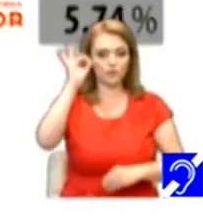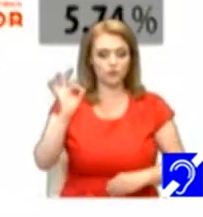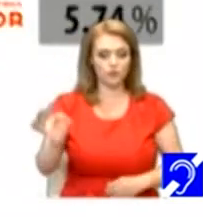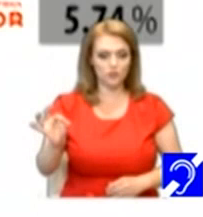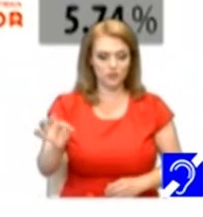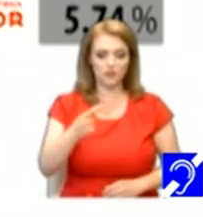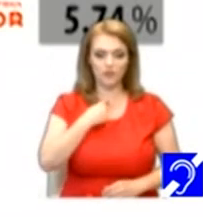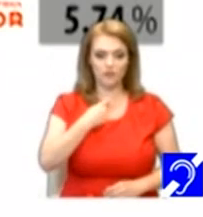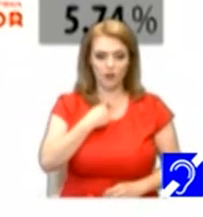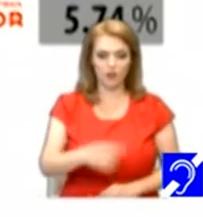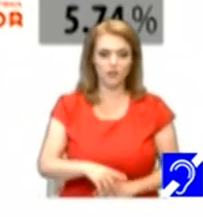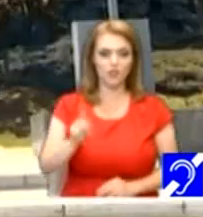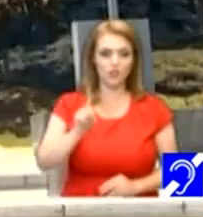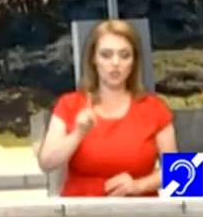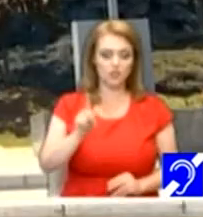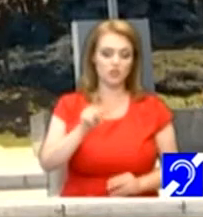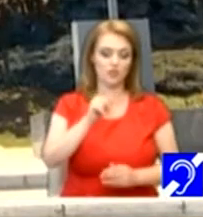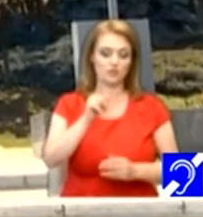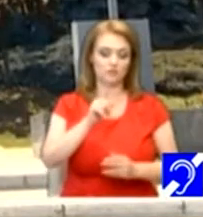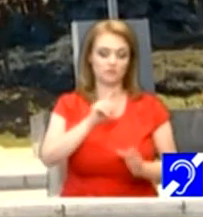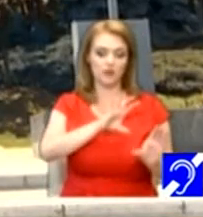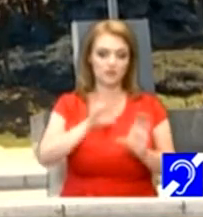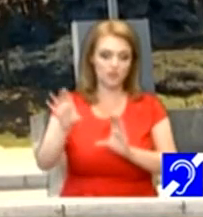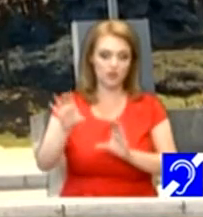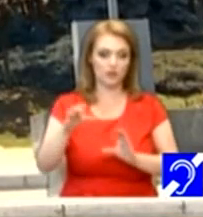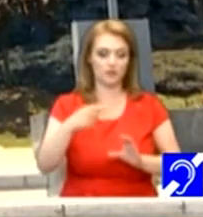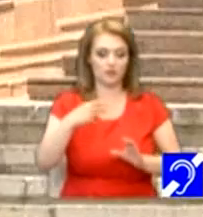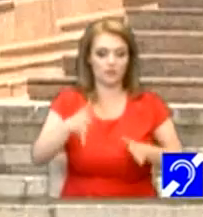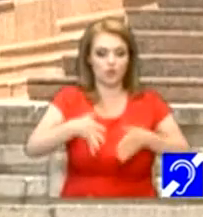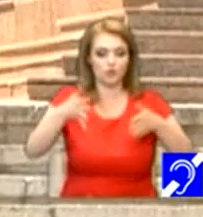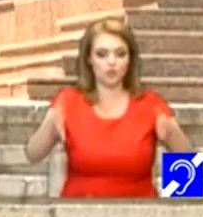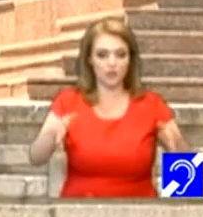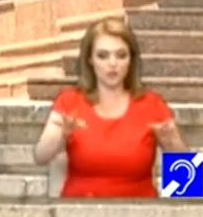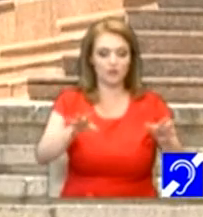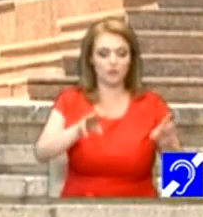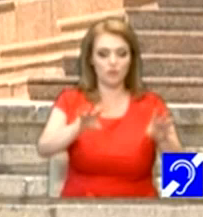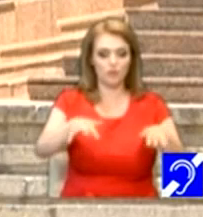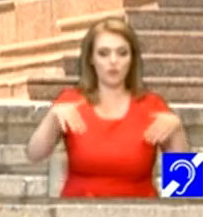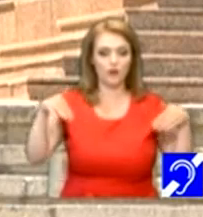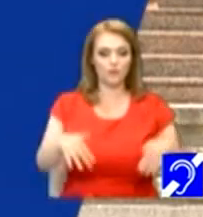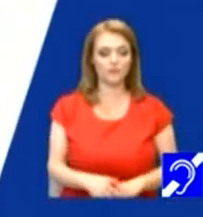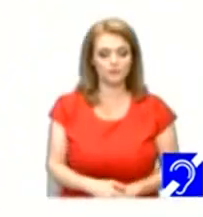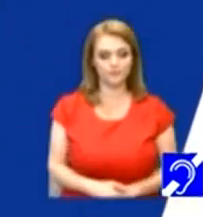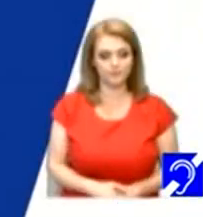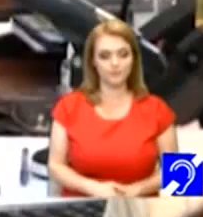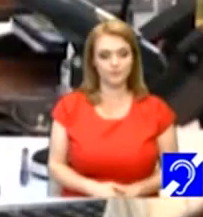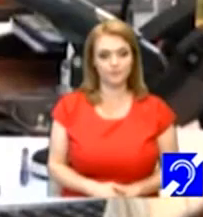52,80% din voturi, ceea ce îi asigură majoritatea în Parlament și posibilitatea de a forma noul guvern.